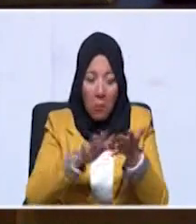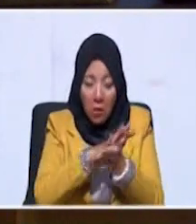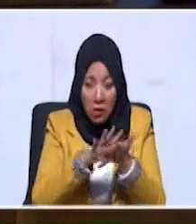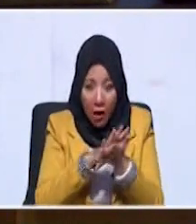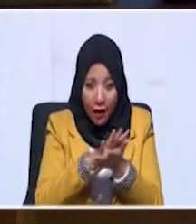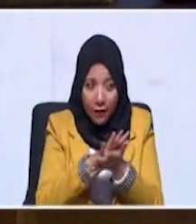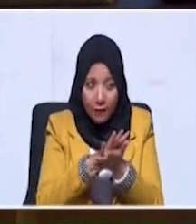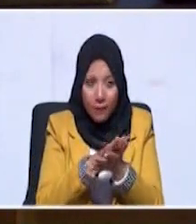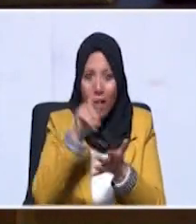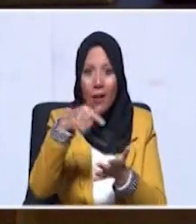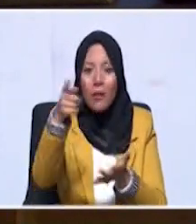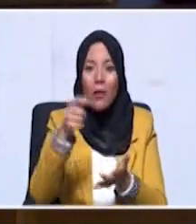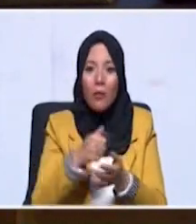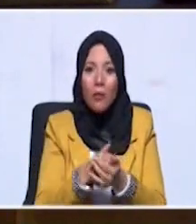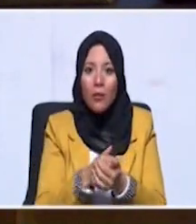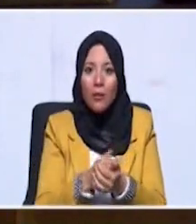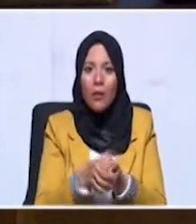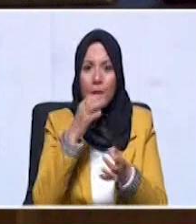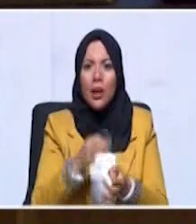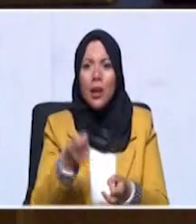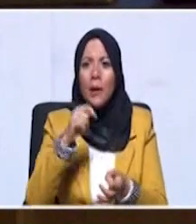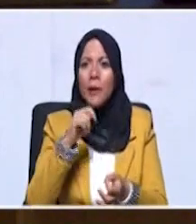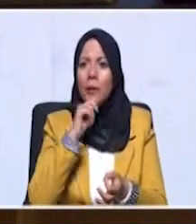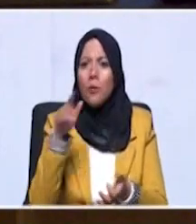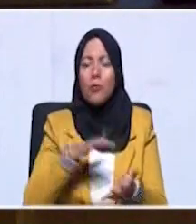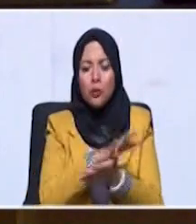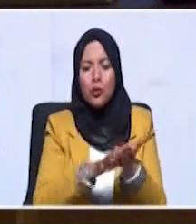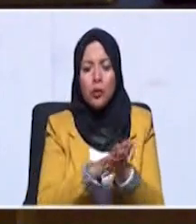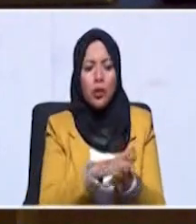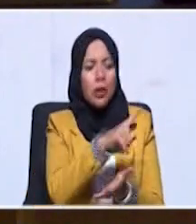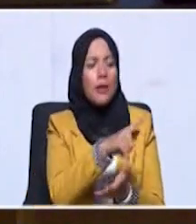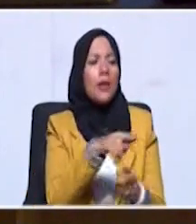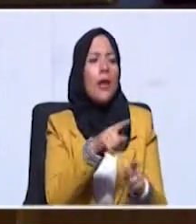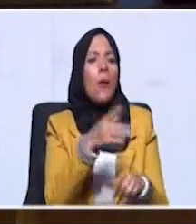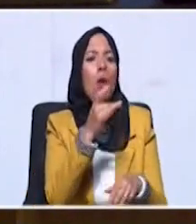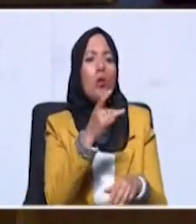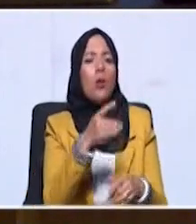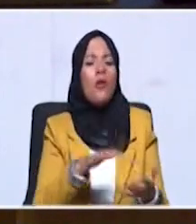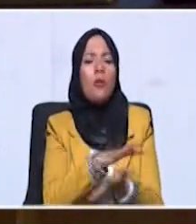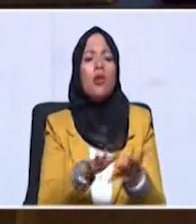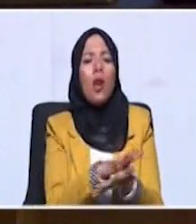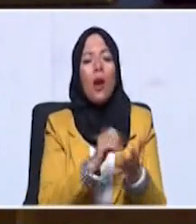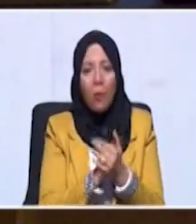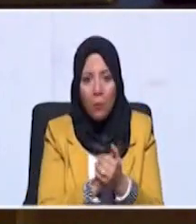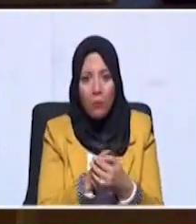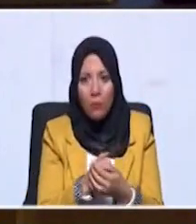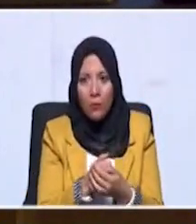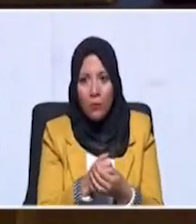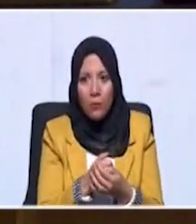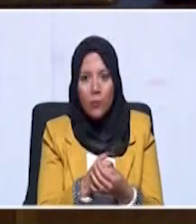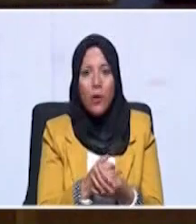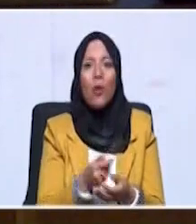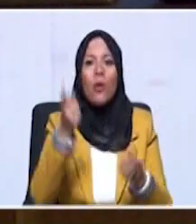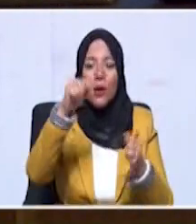مشحن طبعا والاخ اللي مخصم اخوه عشان مراه الاخ وقع مع مراه اخوه محنين احسنت احسنت يا فندم